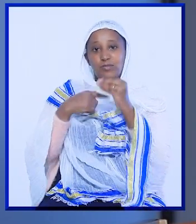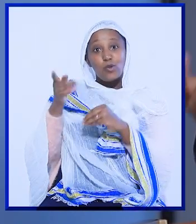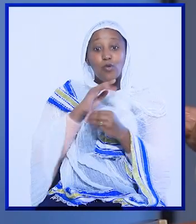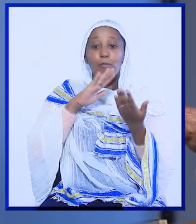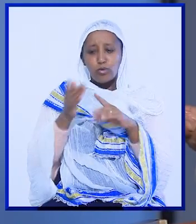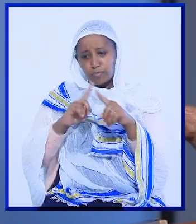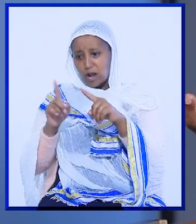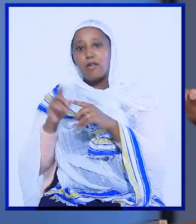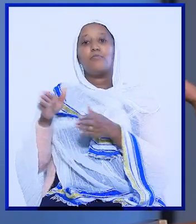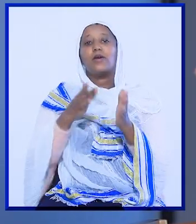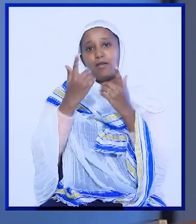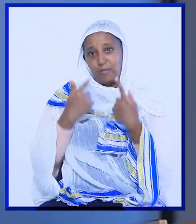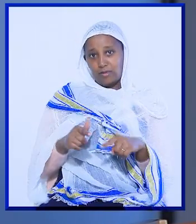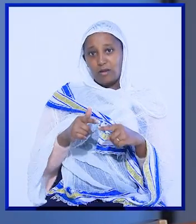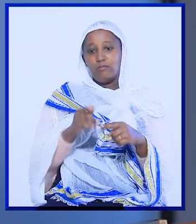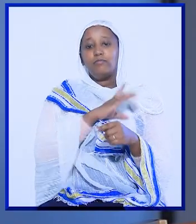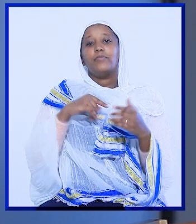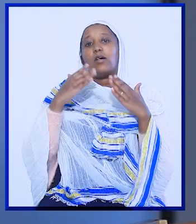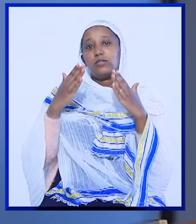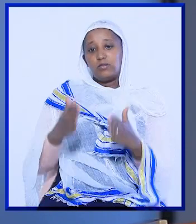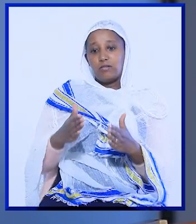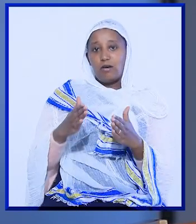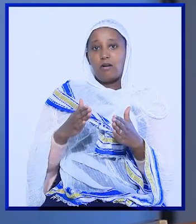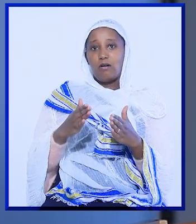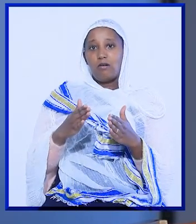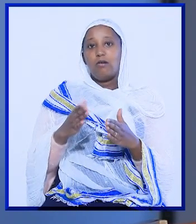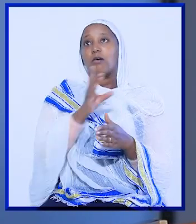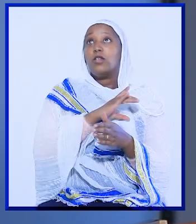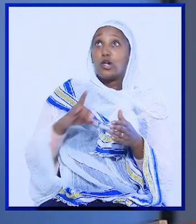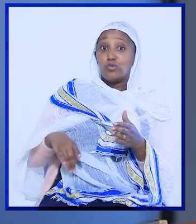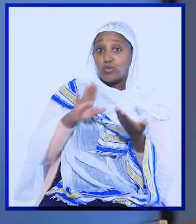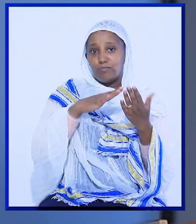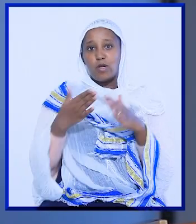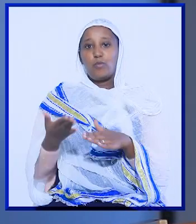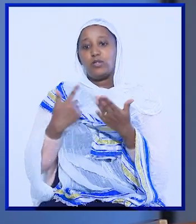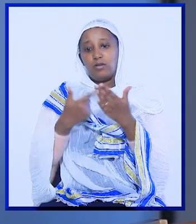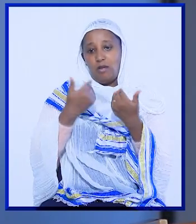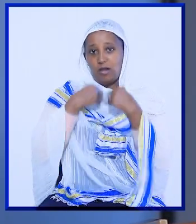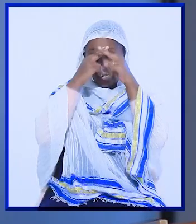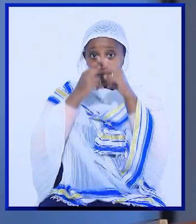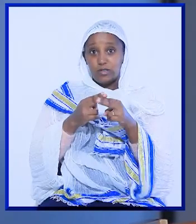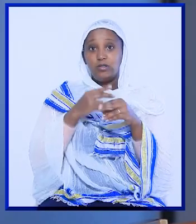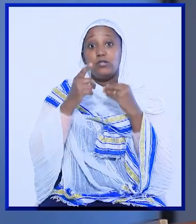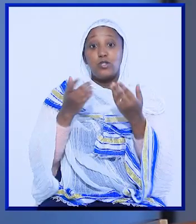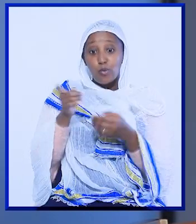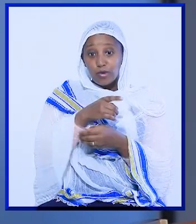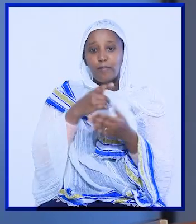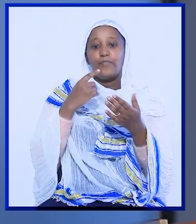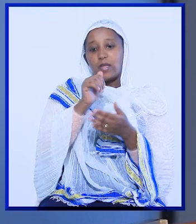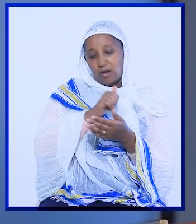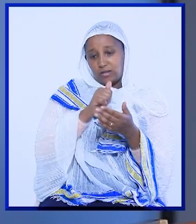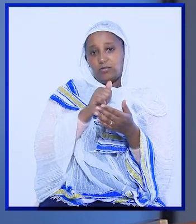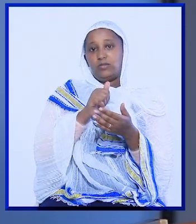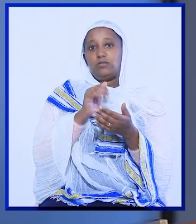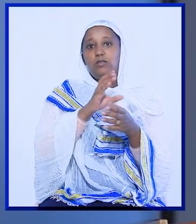ሞት እንኳ ሞት ስለሆነ ሞት በተለያዩ መንገዶች ይመጣሉ። ለክርስትና በክርስትና ለክርስቶስ መሞት እንደዚህ ያለ